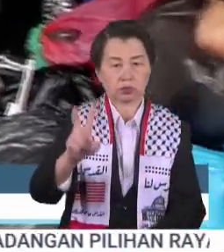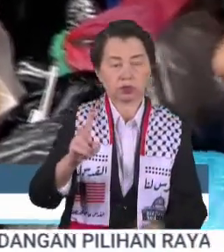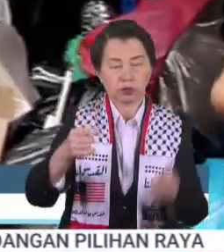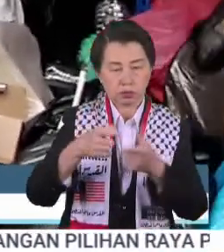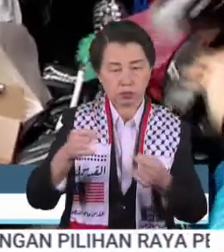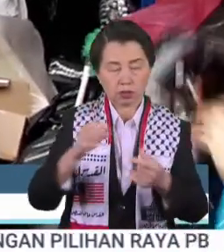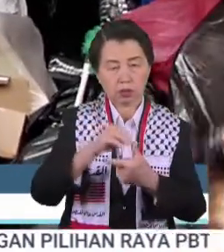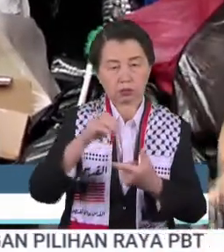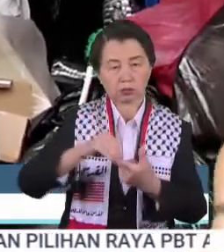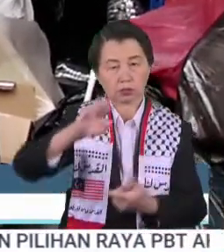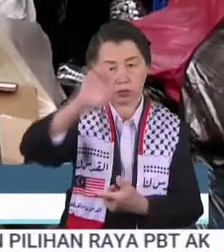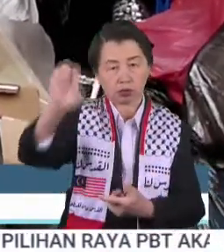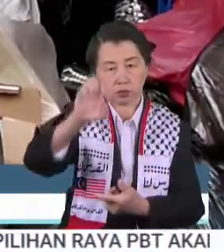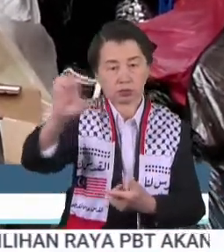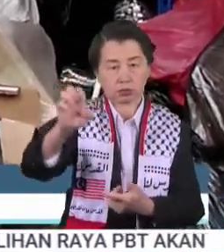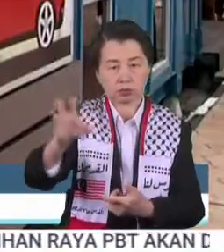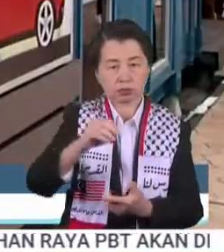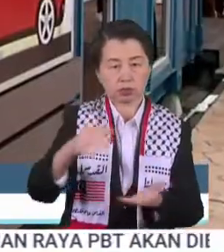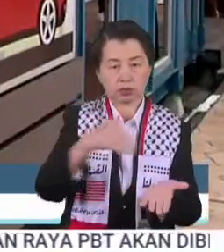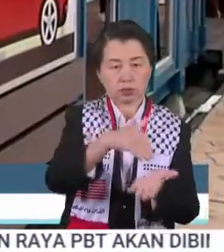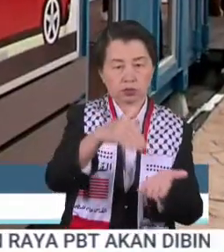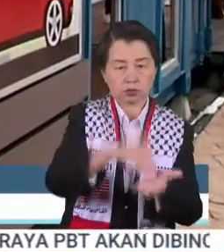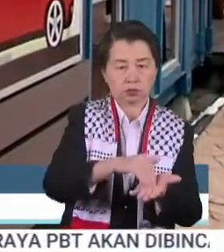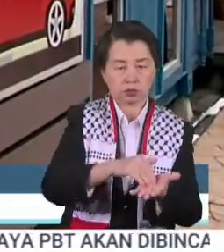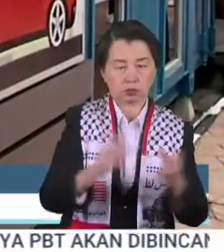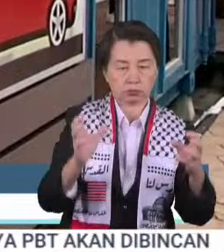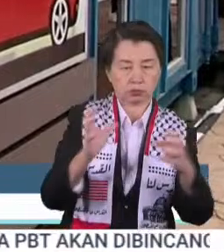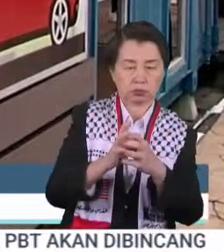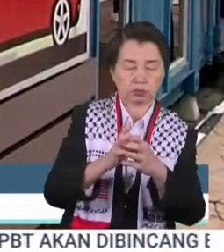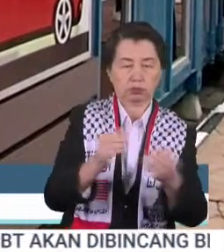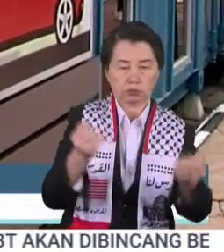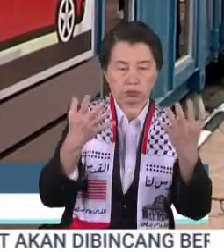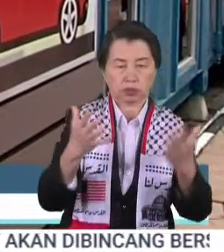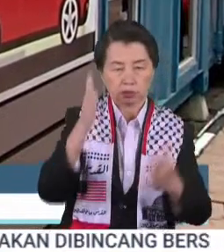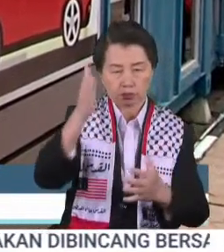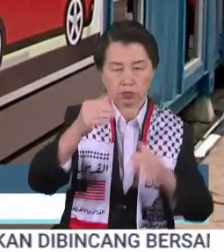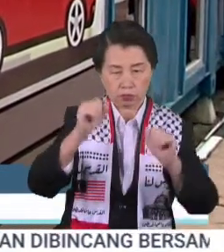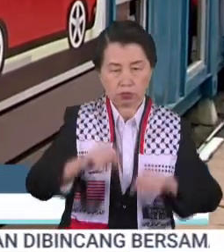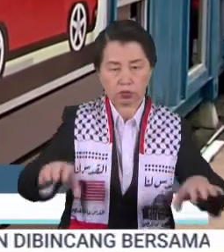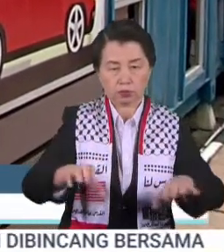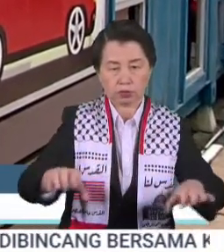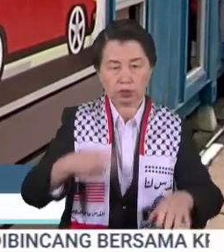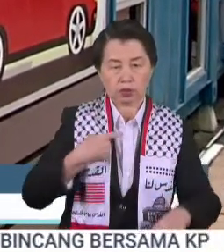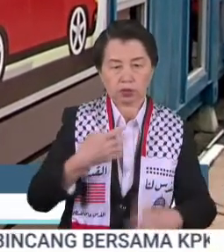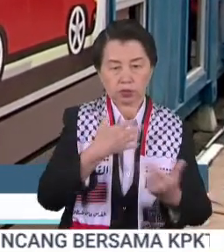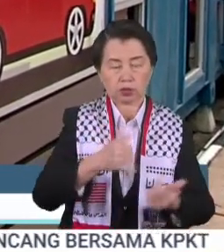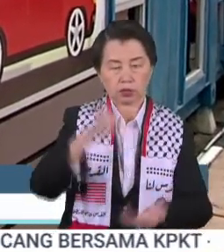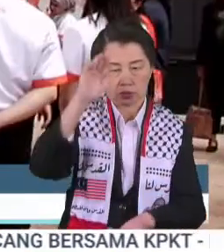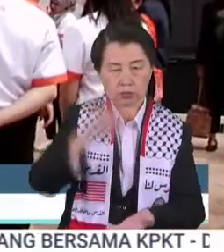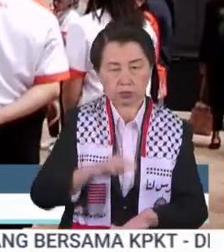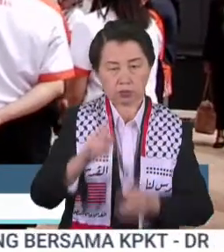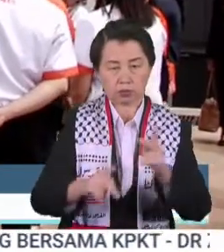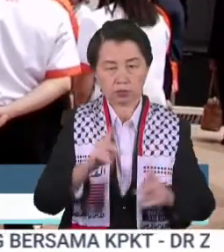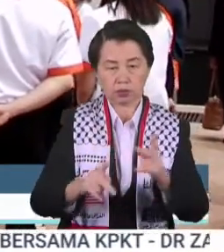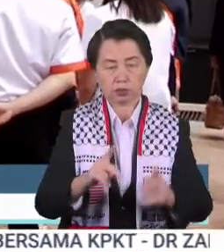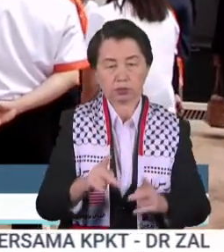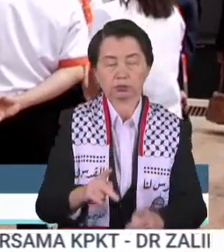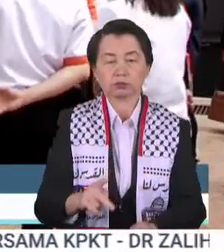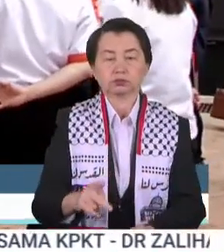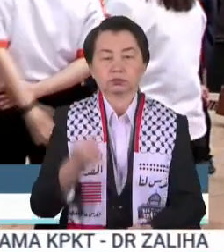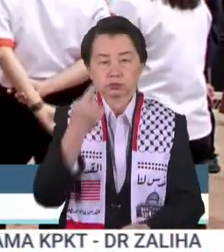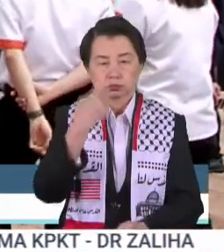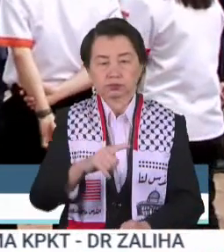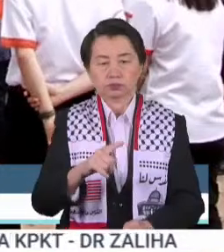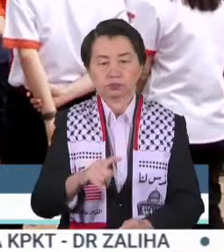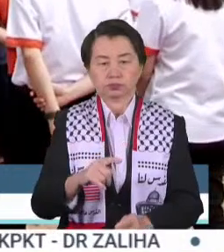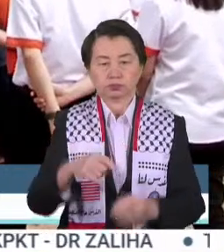dan juga Europe, recycling center tu actually is quite advanced. So banyak lagi yang kita boleh buat, jadi kita nak provide kepada customer-customer Aeon Big